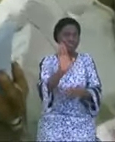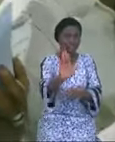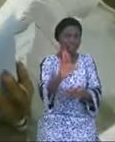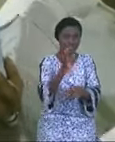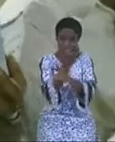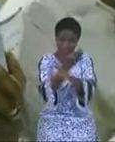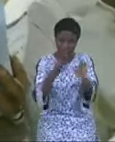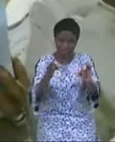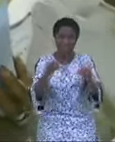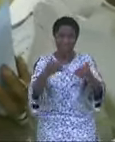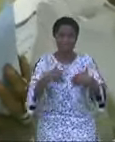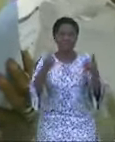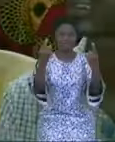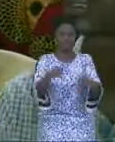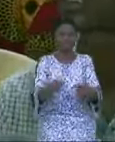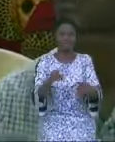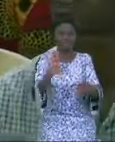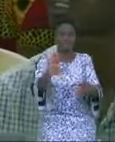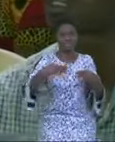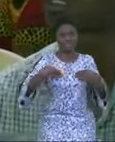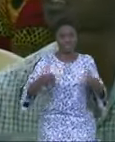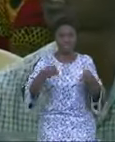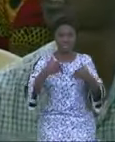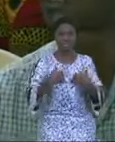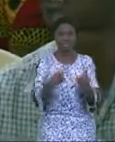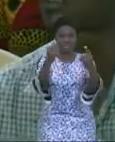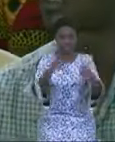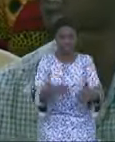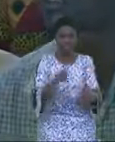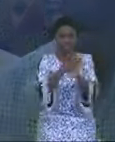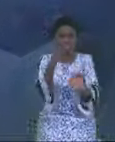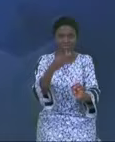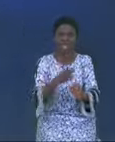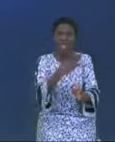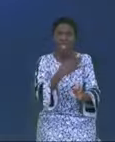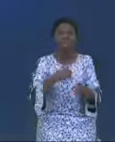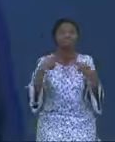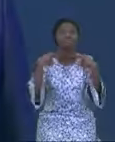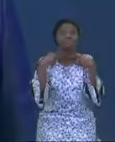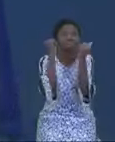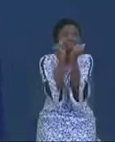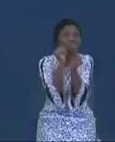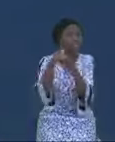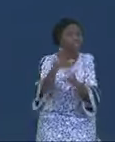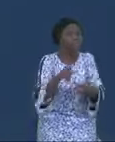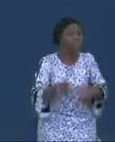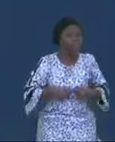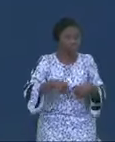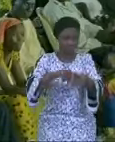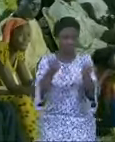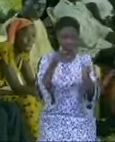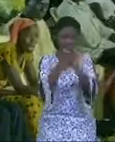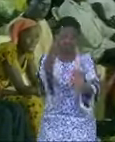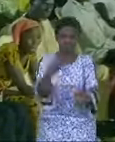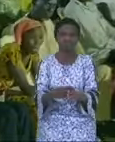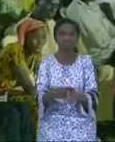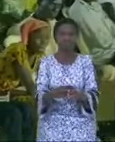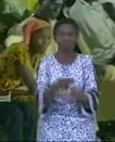venu ta guérison est venue et le jour de ta vie est brisée